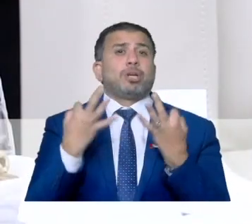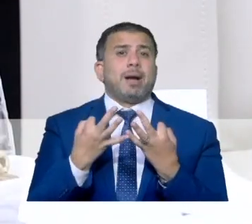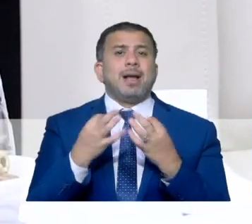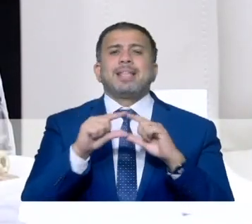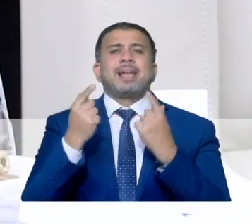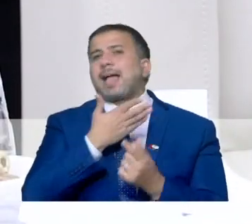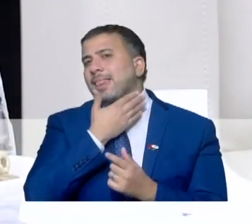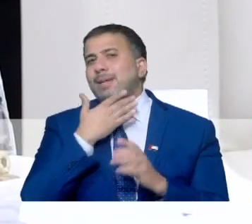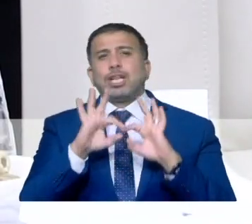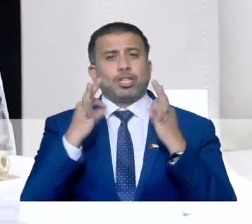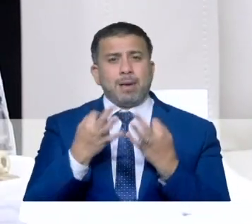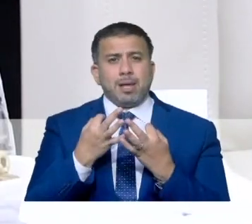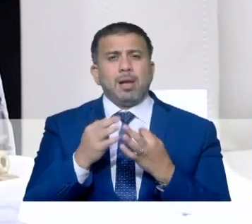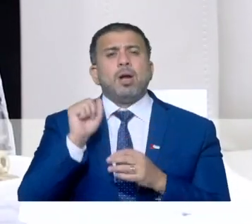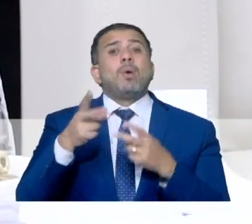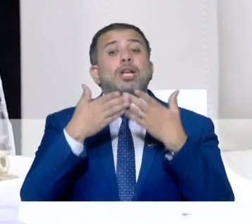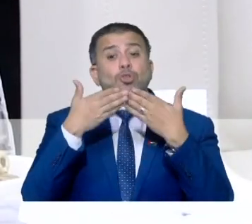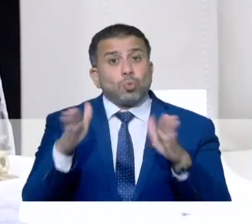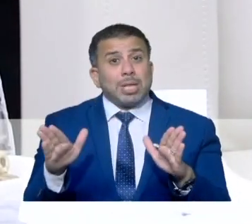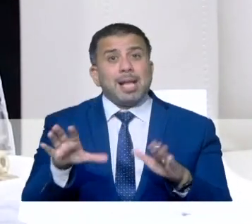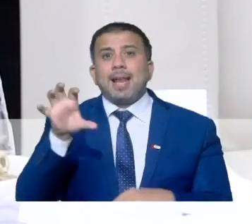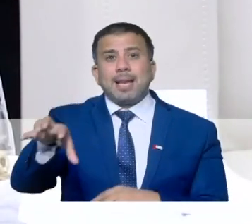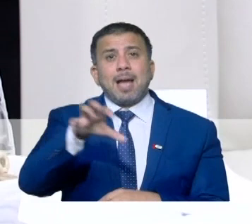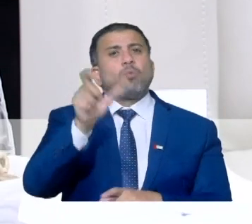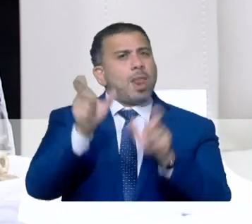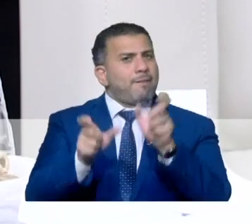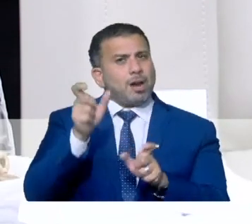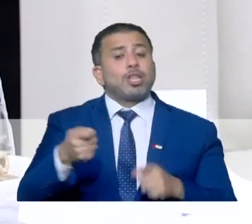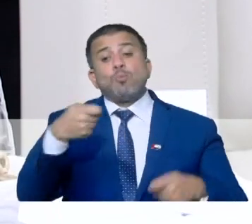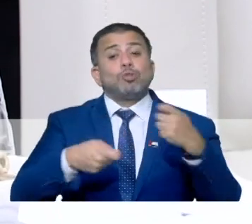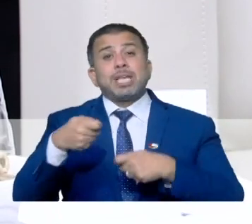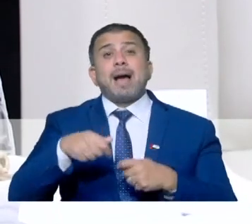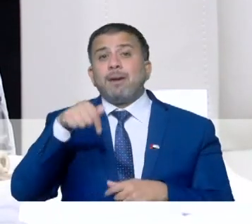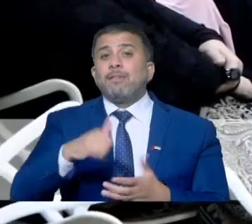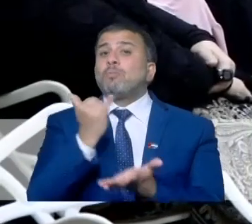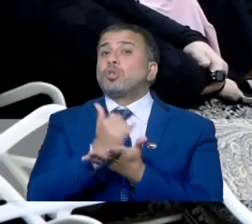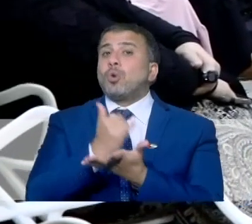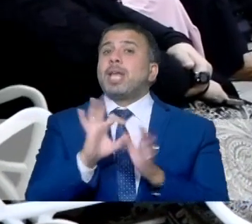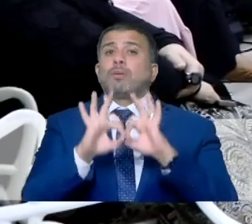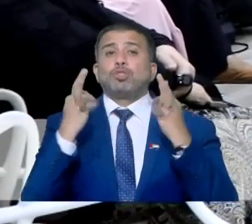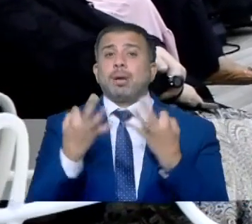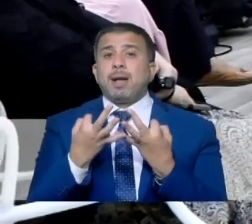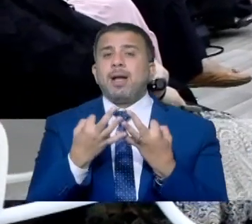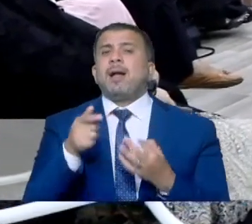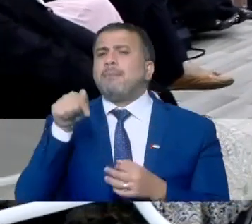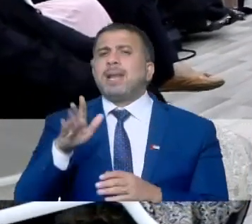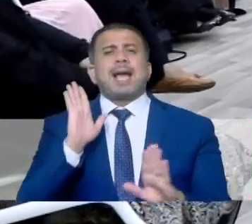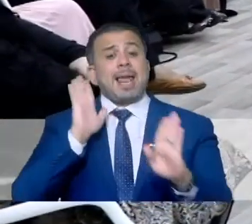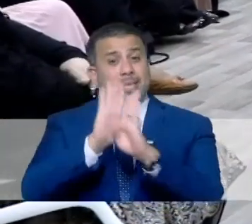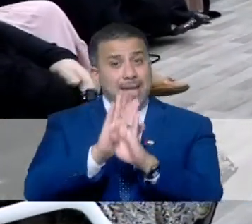المجتمعيه لدائره الخدمات الاجتماعيه والتي تتيح للجهات والافراد المساهمه في المسؤوليه